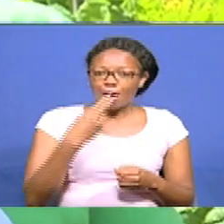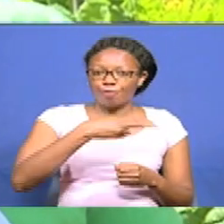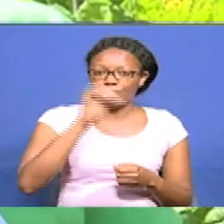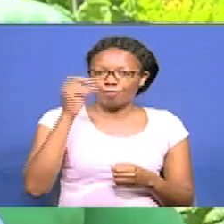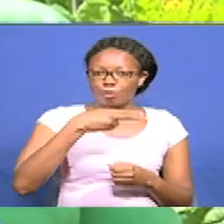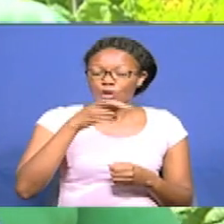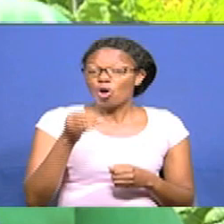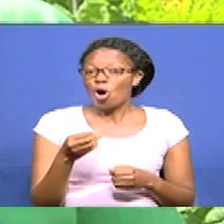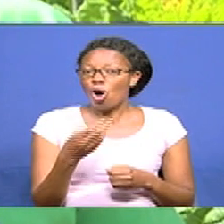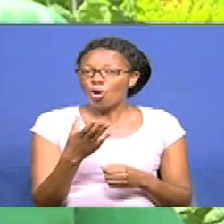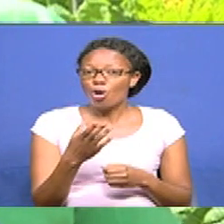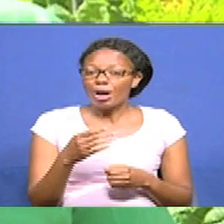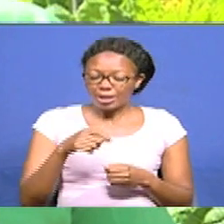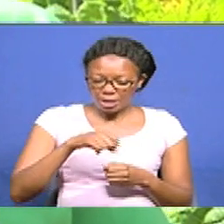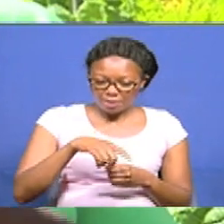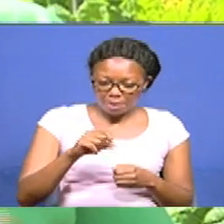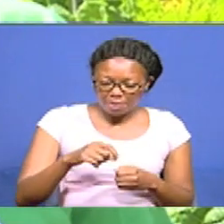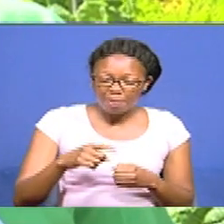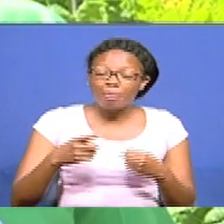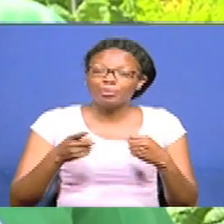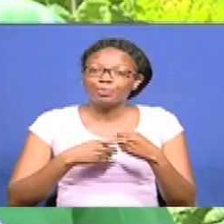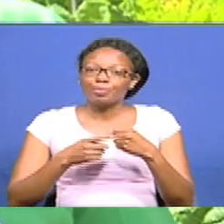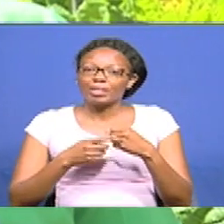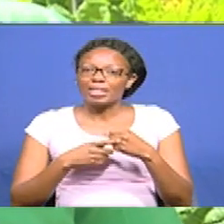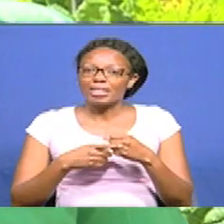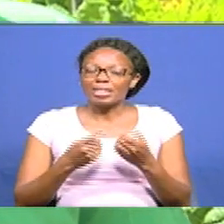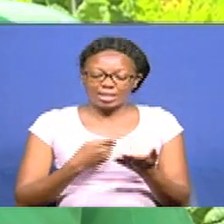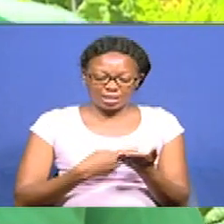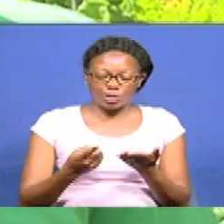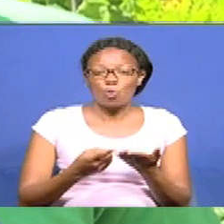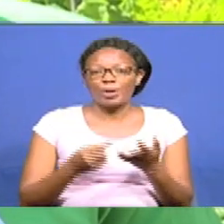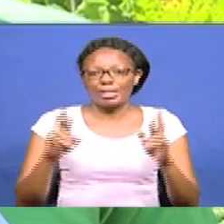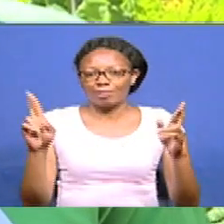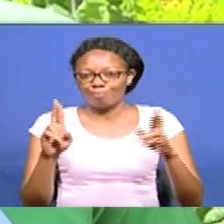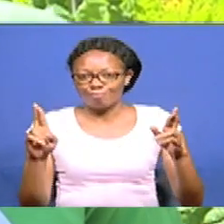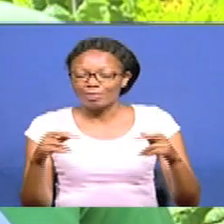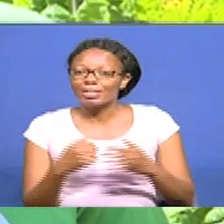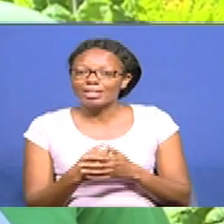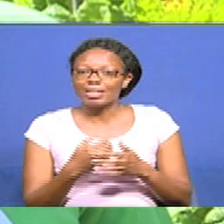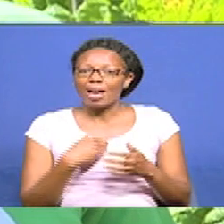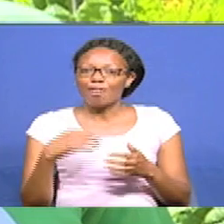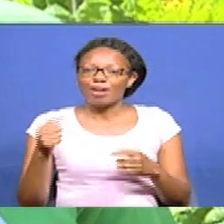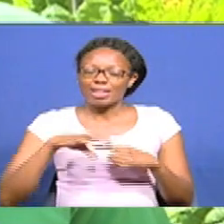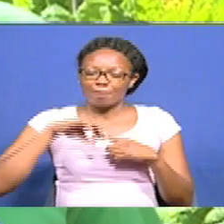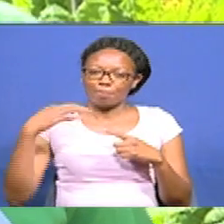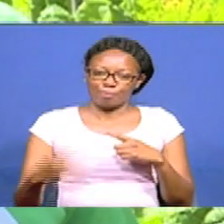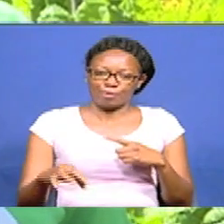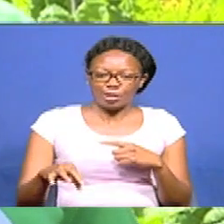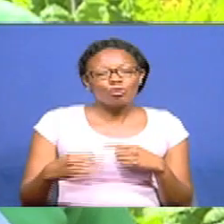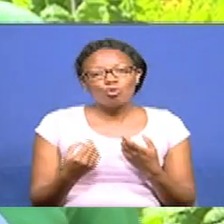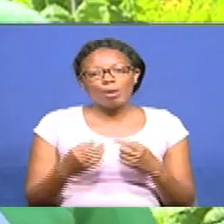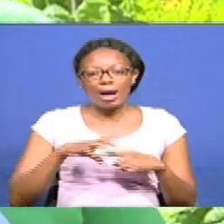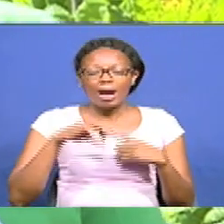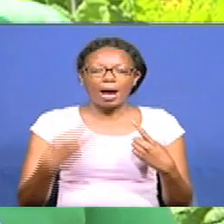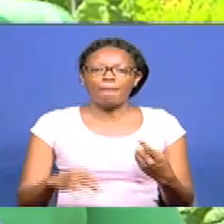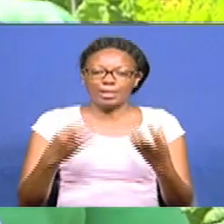hiyo nayo inakuwa tayari kupanda wiki 6. Kiingia kama ni aina ya sukuma, aina ya